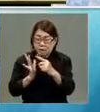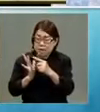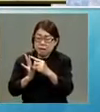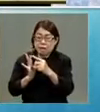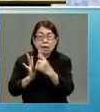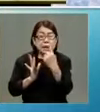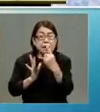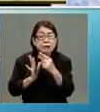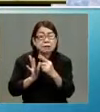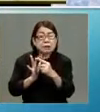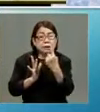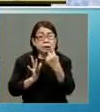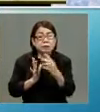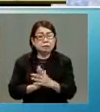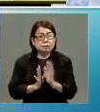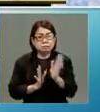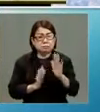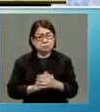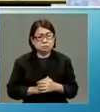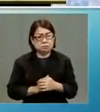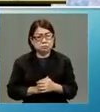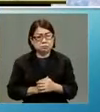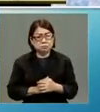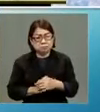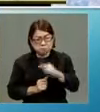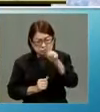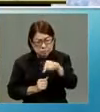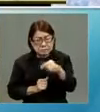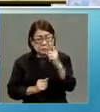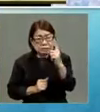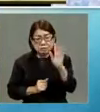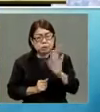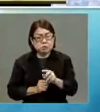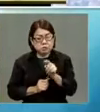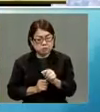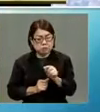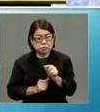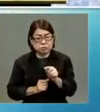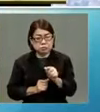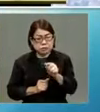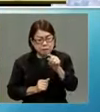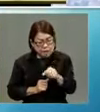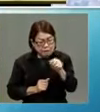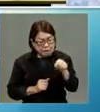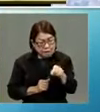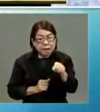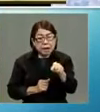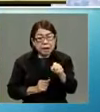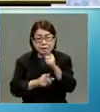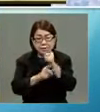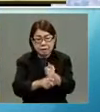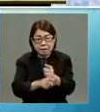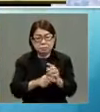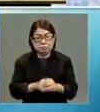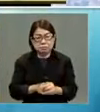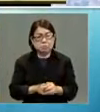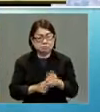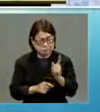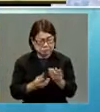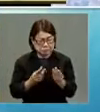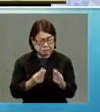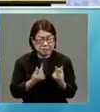ชื่อผิดในระบบของกระทรวงมหาดไทยก็ต้องเรียนว่ามีความละเอียดพอสมควรนะครับสิ่งสำคัญต่อไปนะครับ